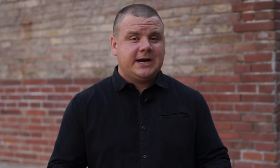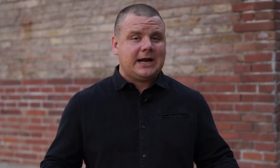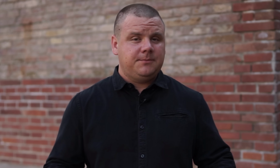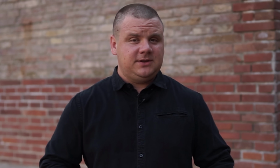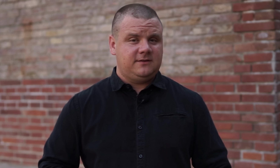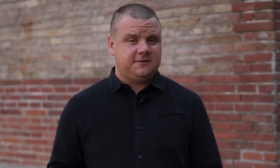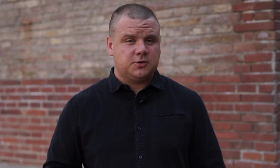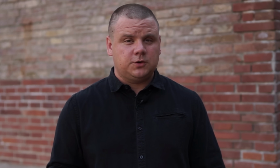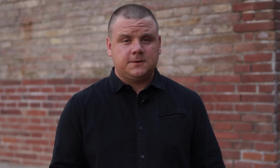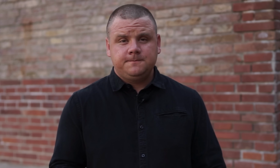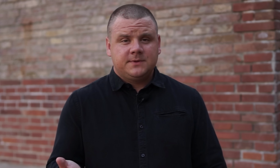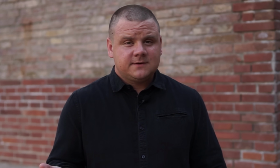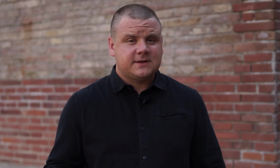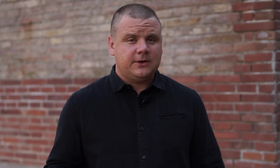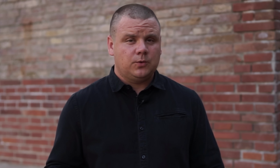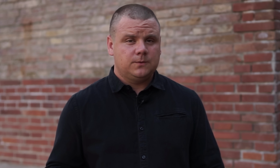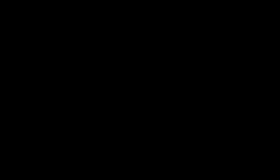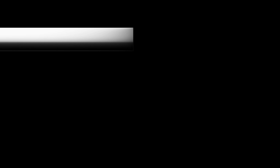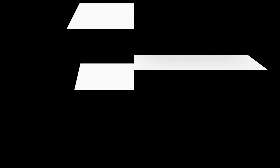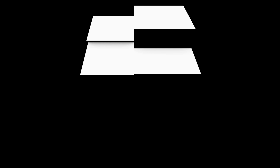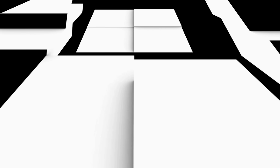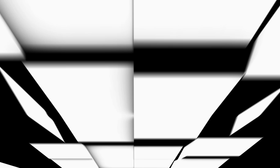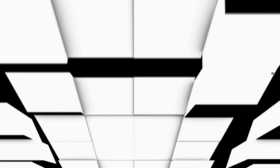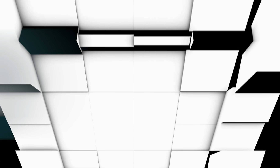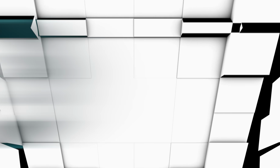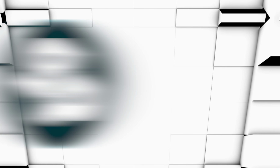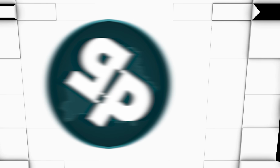он никак не монетизирует страну.